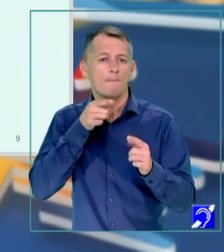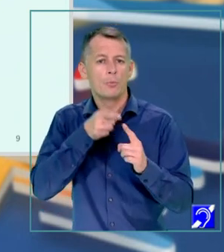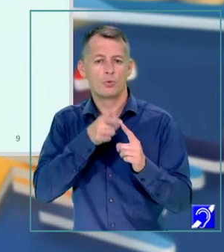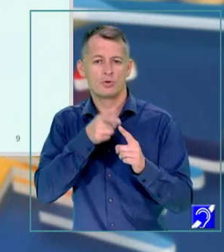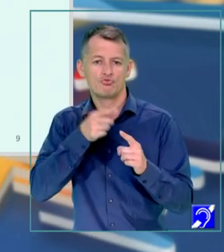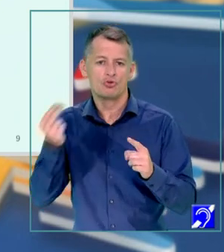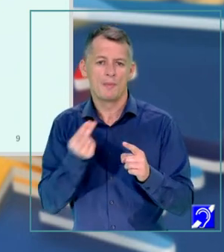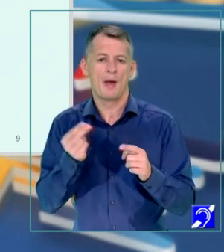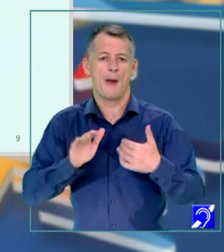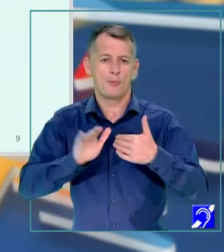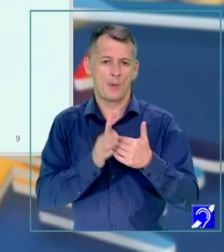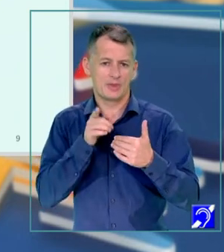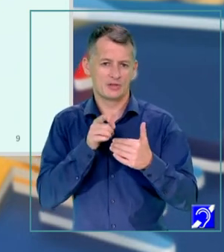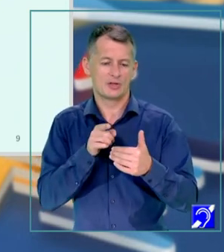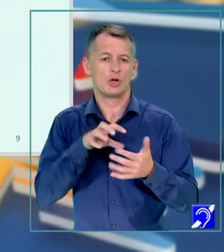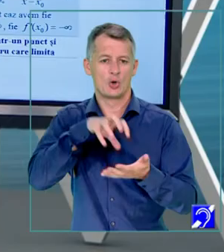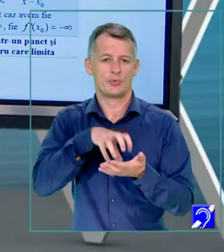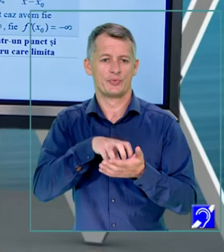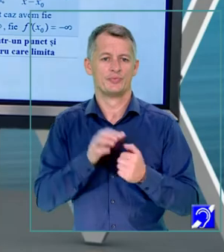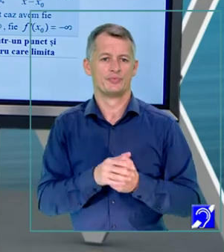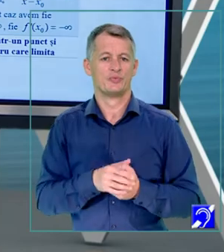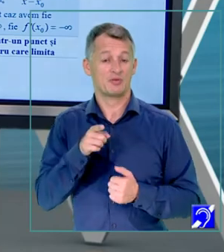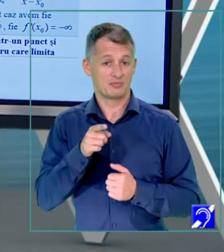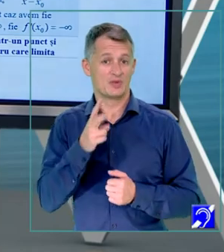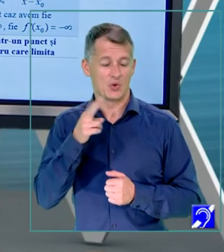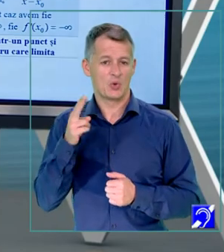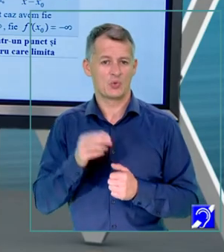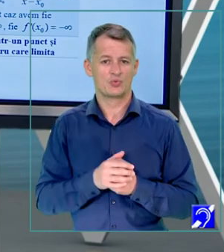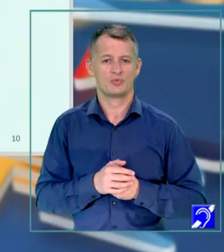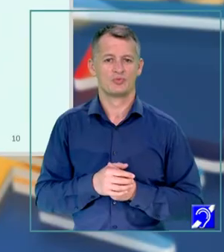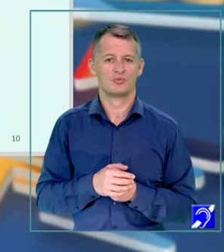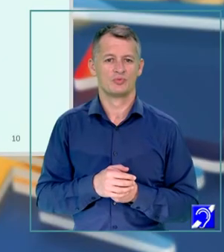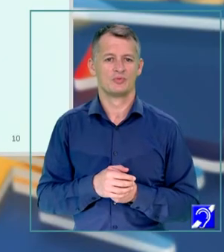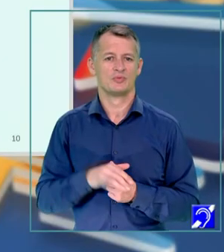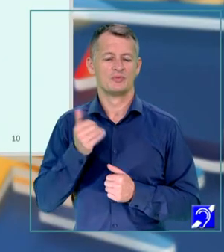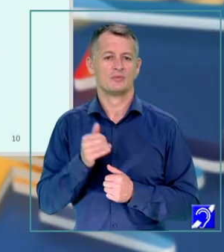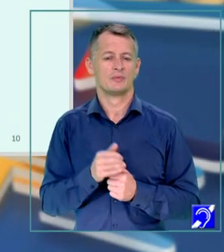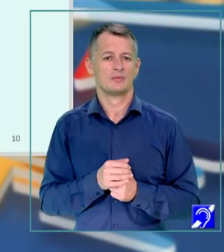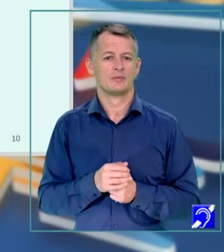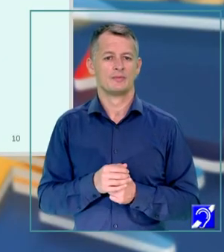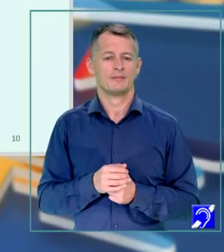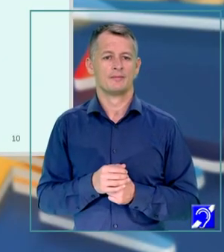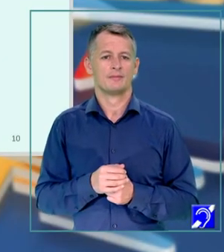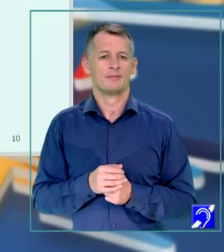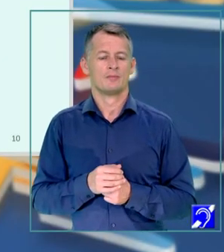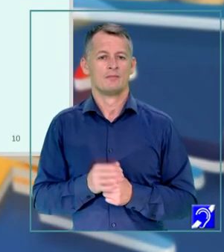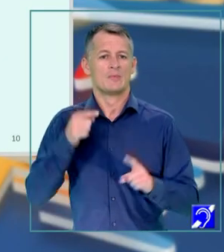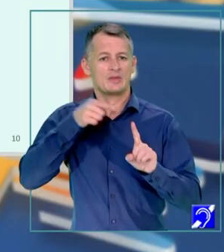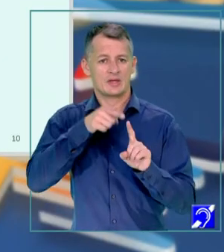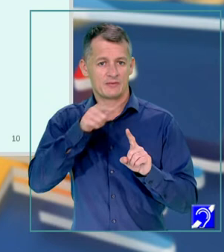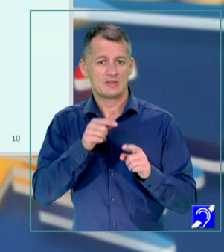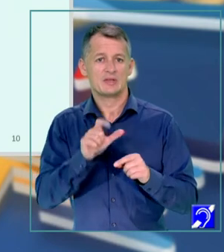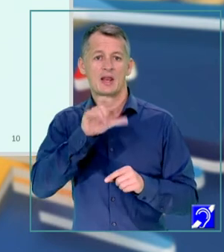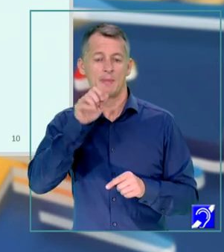de punctul x dx această ne conduce la noțiunea de derivată în formă formală matematică ca fiind